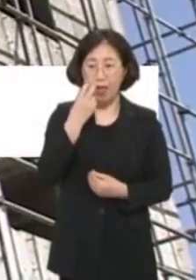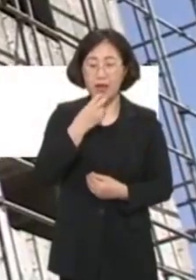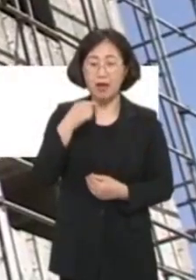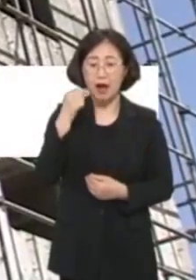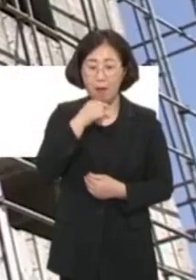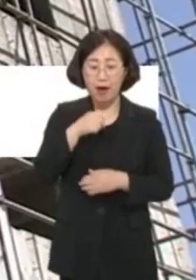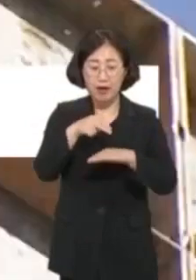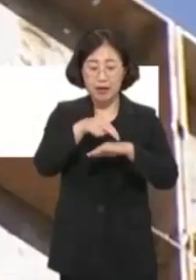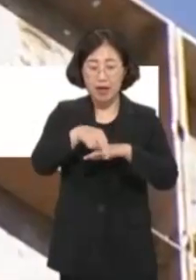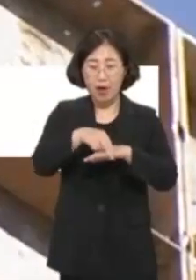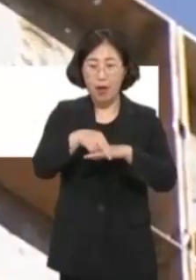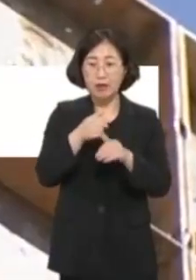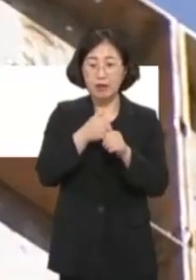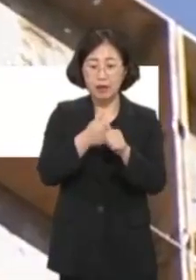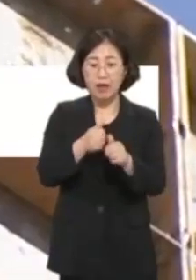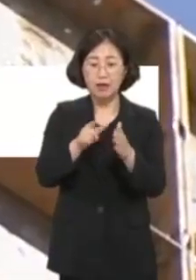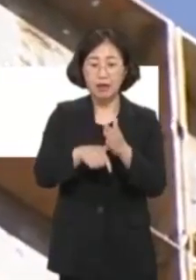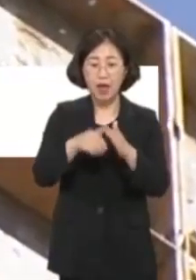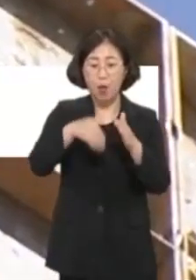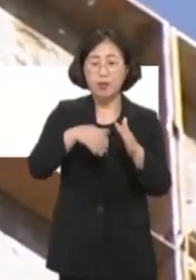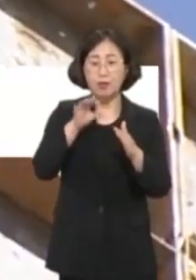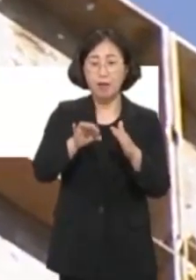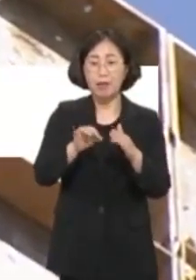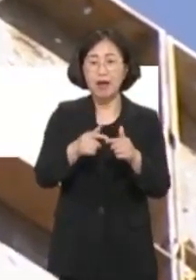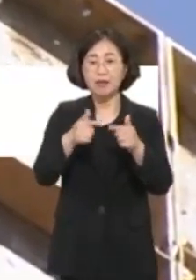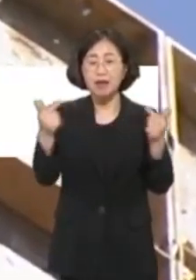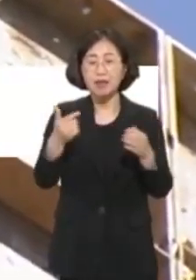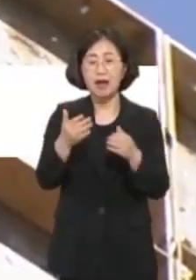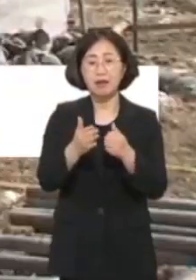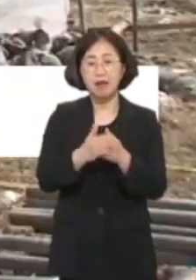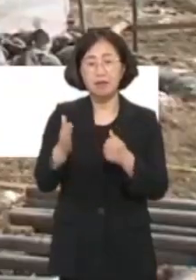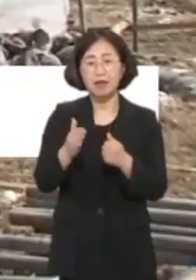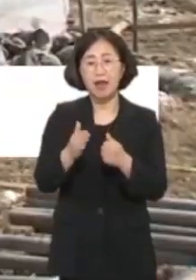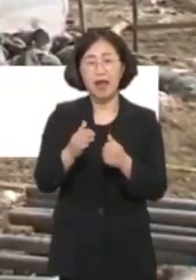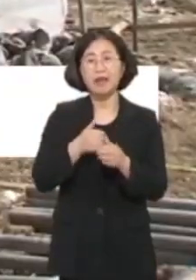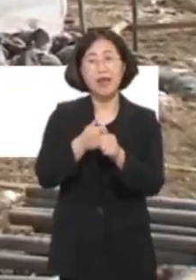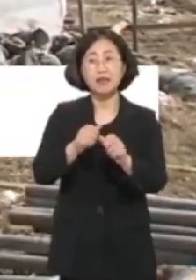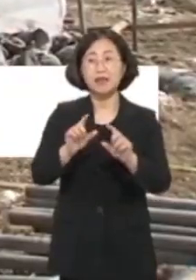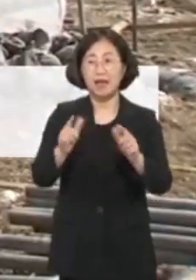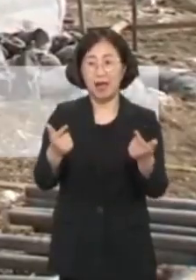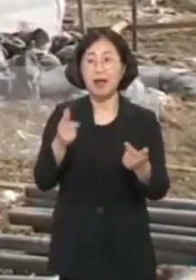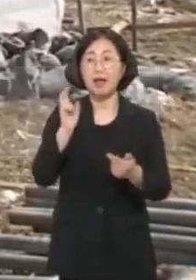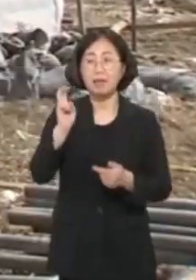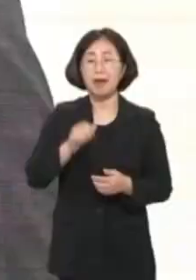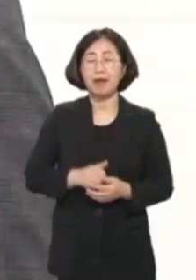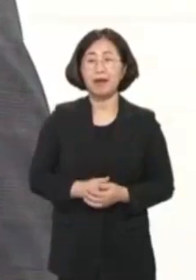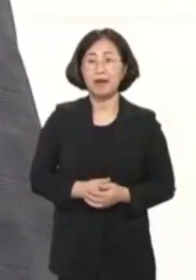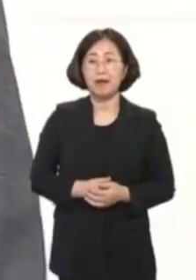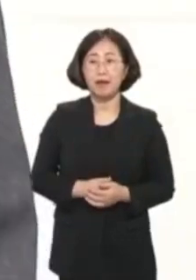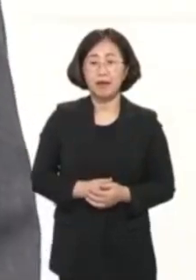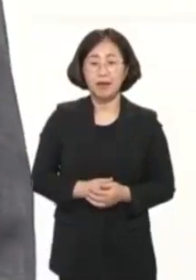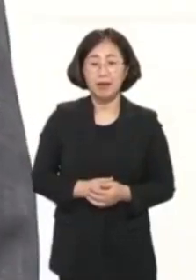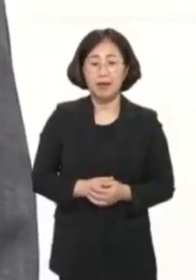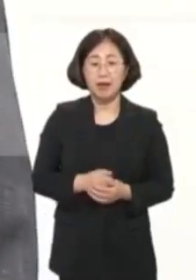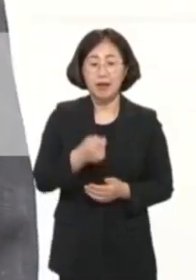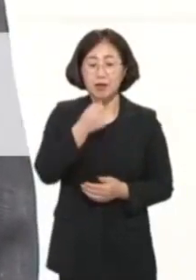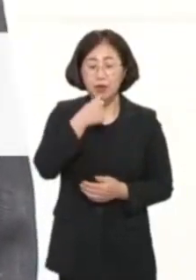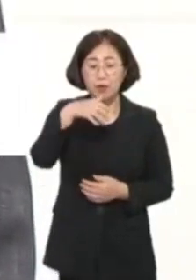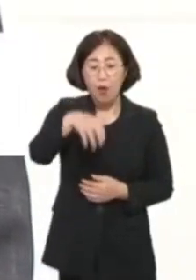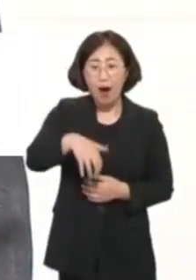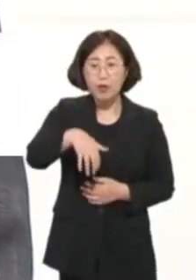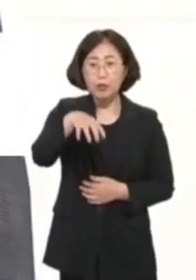기준을 적용할 경우 공사비가 상승하기 때문에 외면을 받고 있는 걸로 보고 있습니다. 소규모 공사에서 신호수라든지